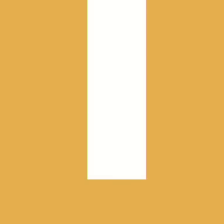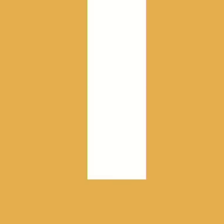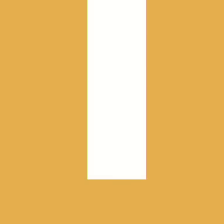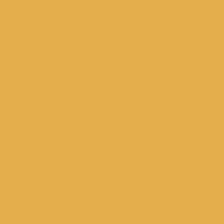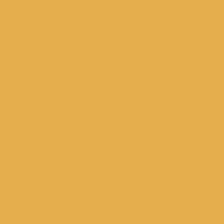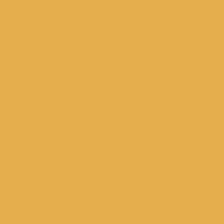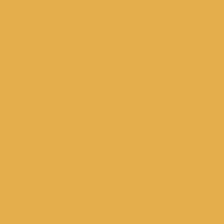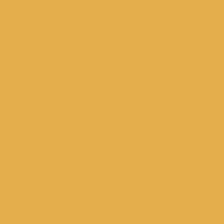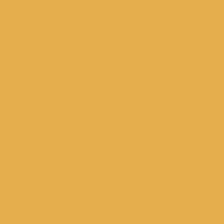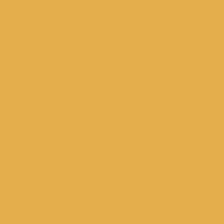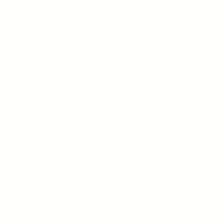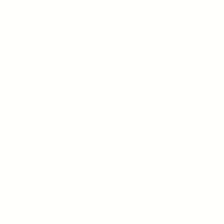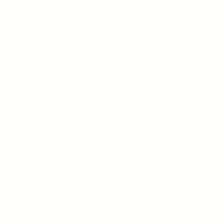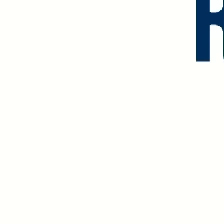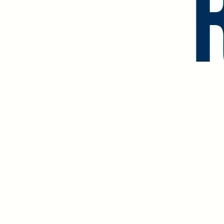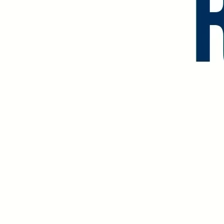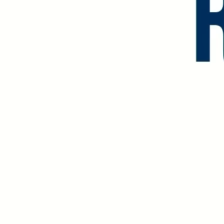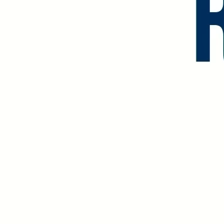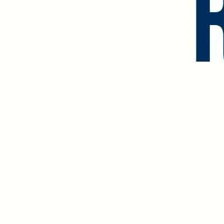drogi.